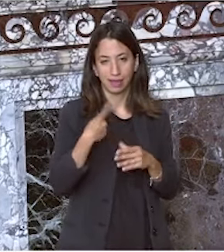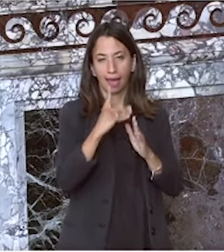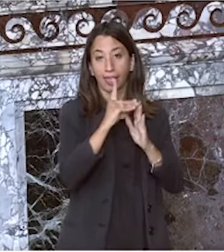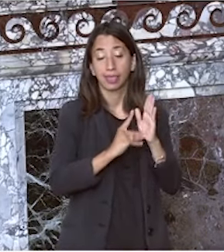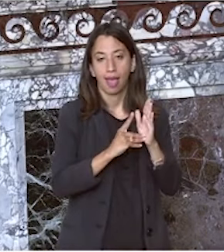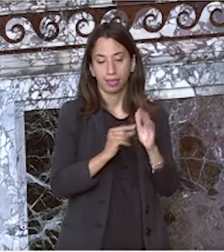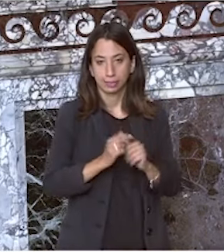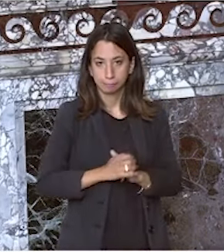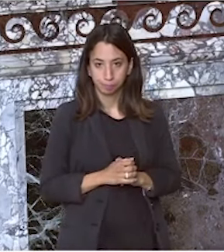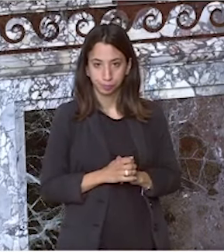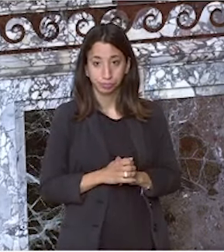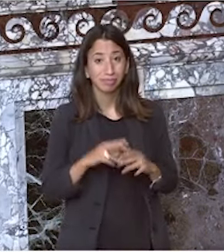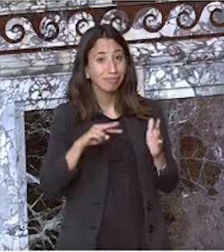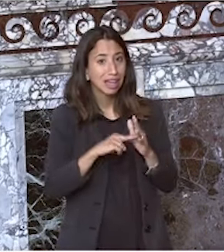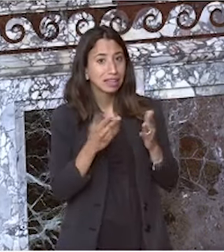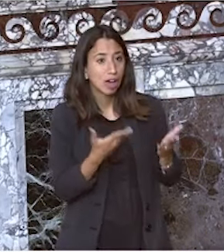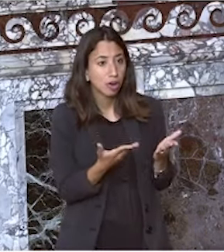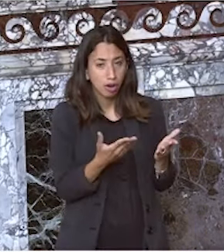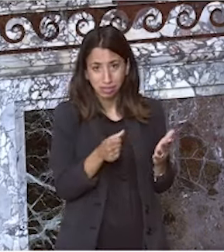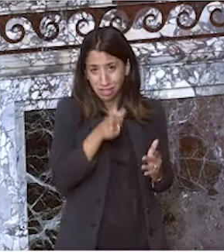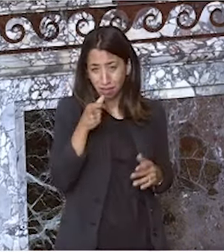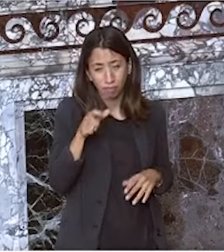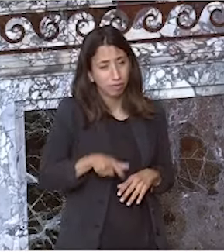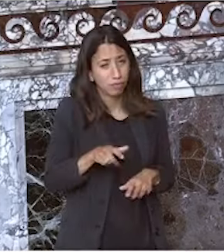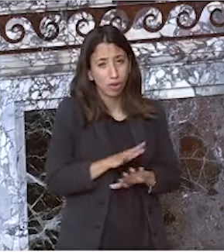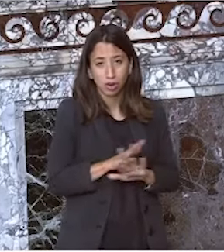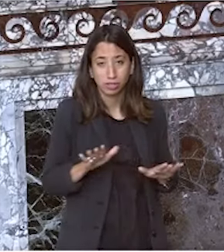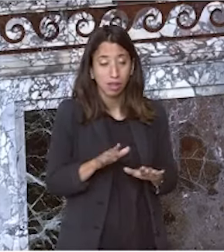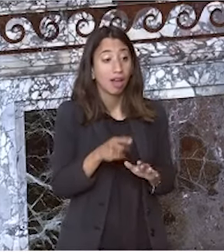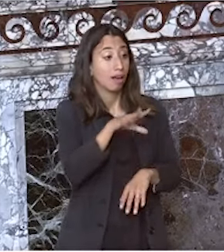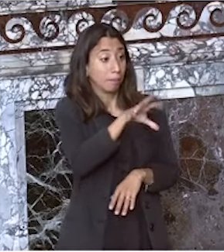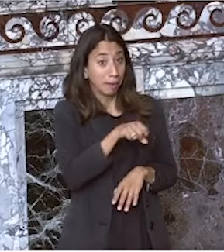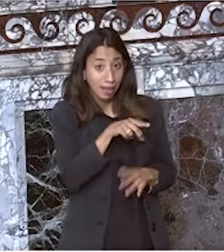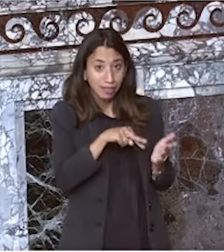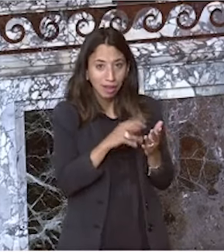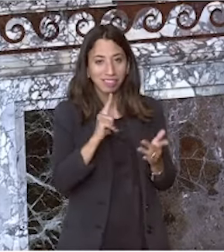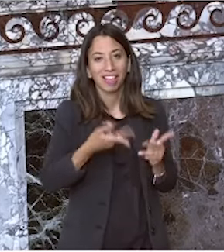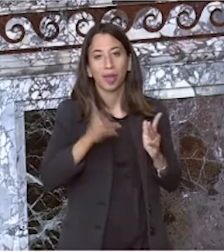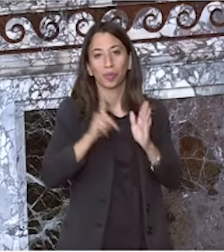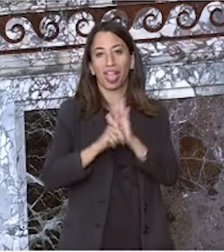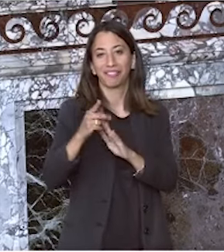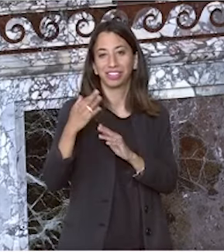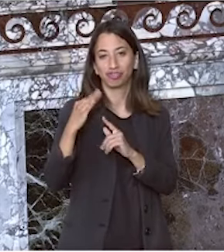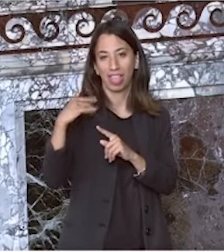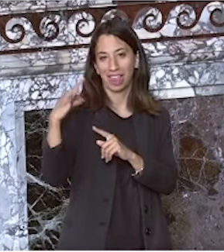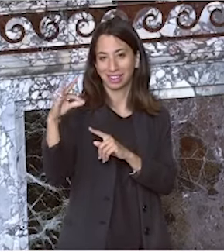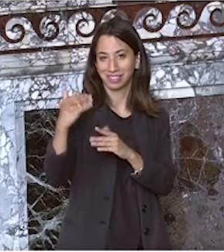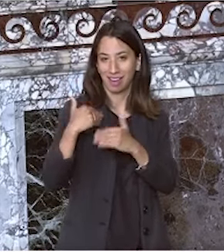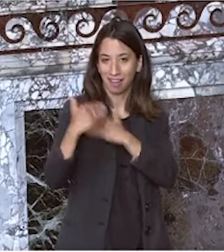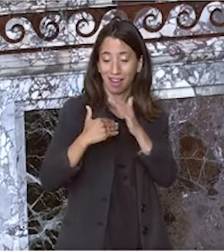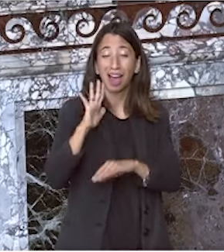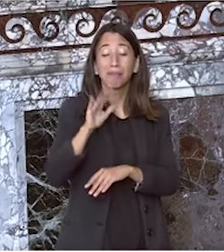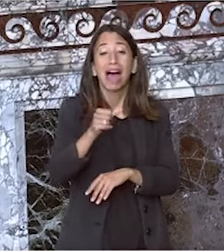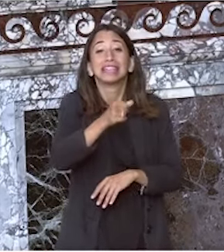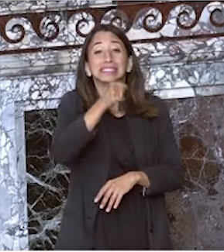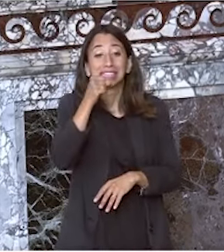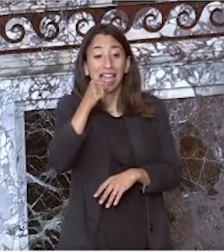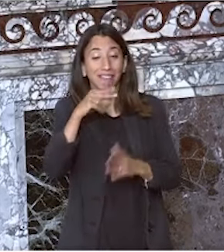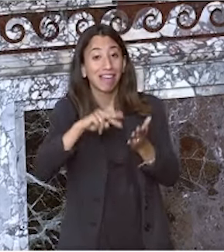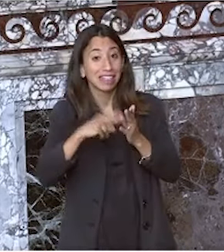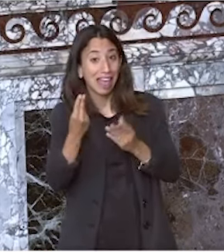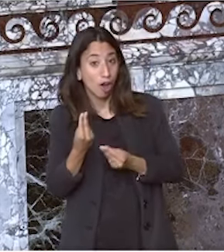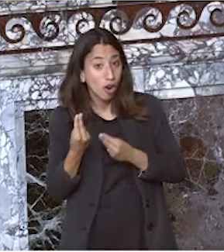dati. La tecnologia è indispensabile per acquisire efficienza, ma è essenziale che sia impiegata per migliorare